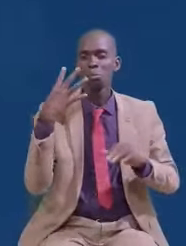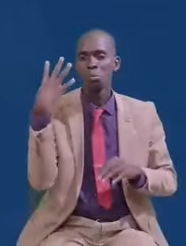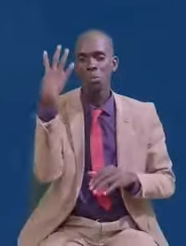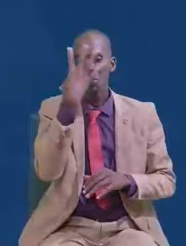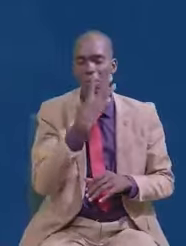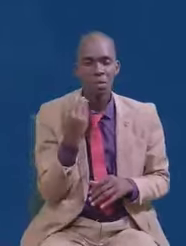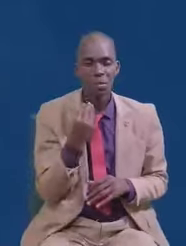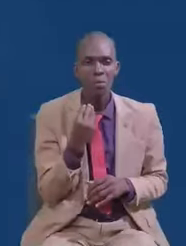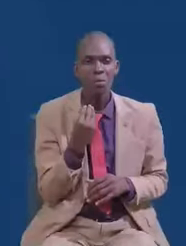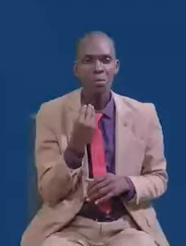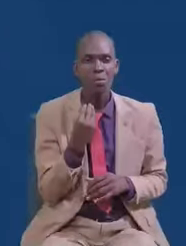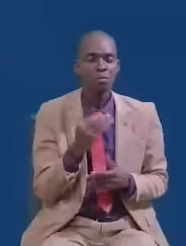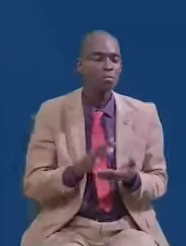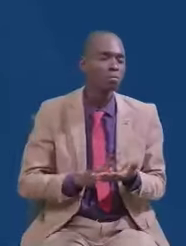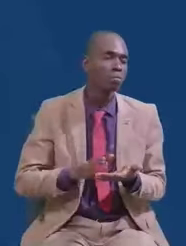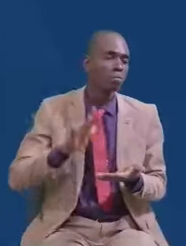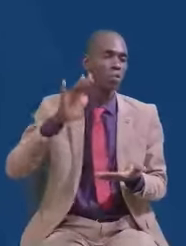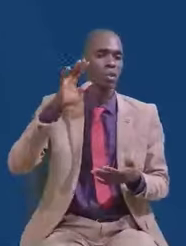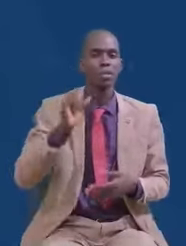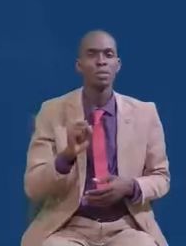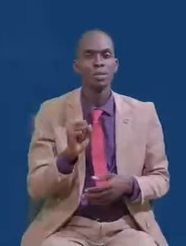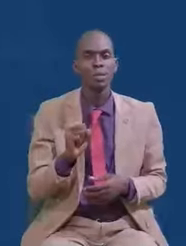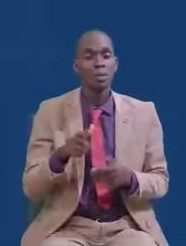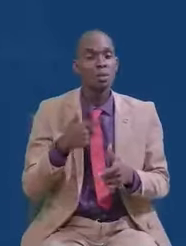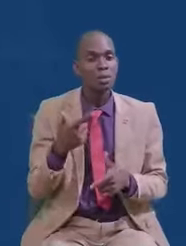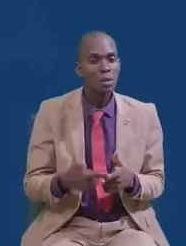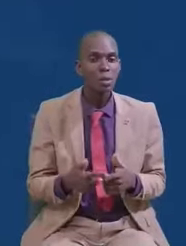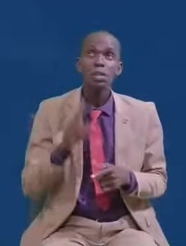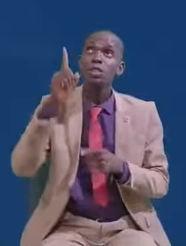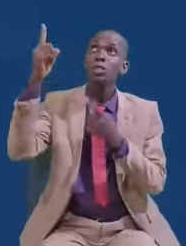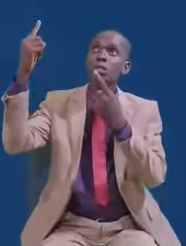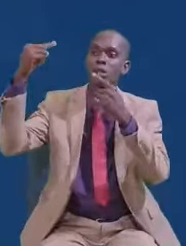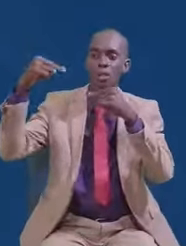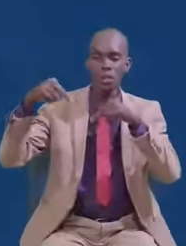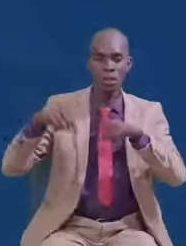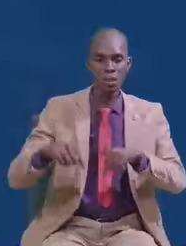est glorieux. Et puis il est venu dans ce monde.